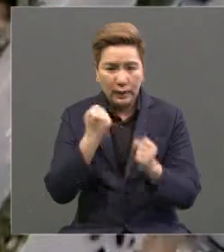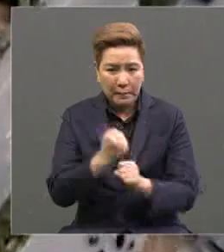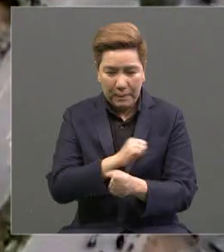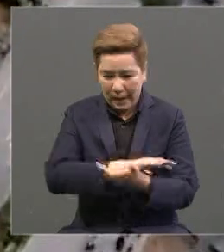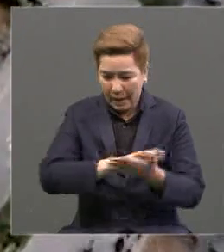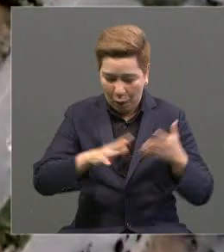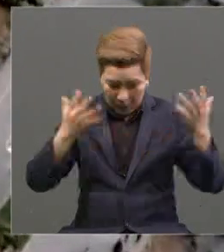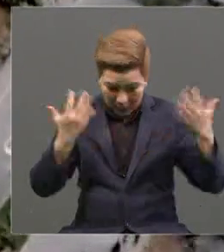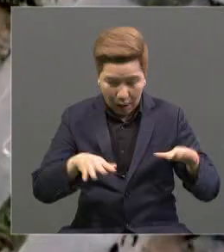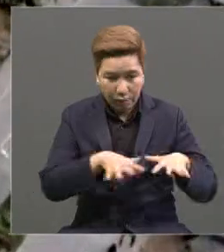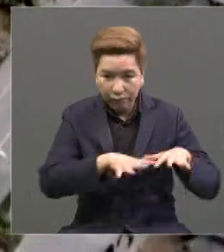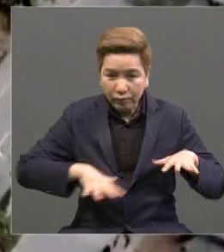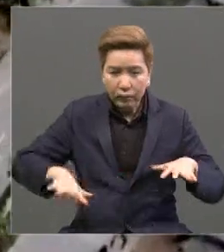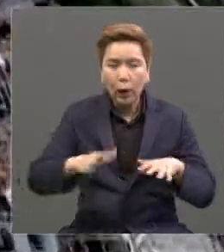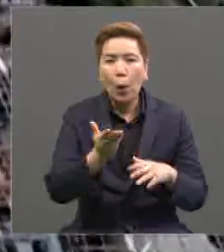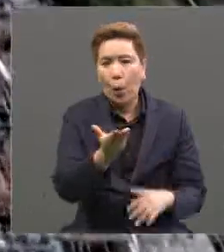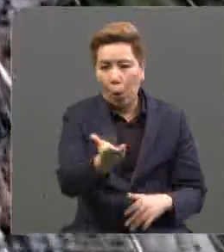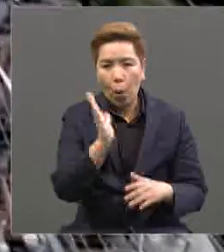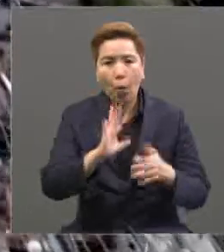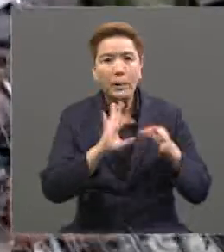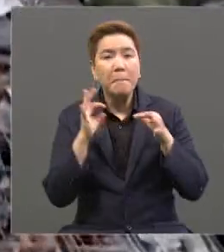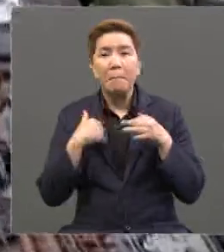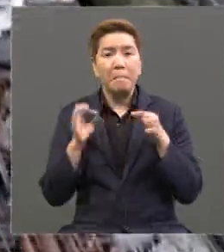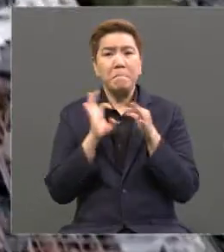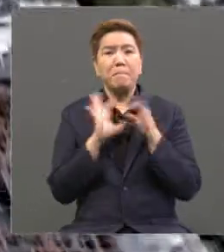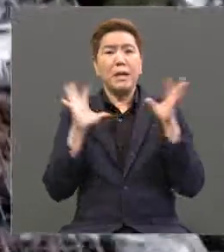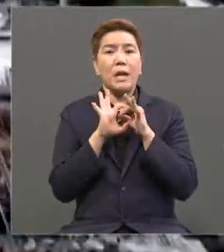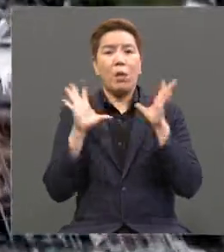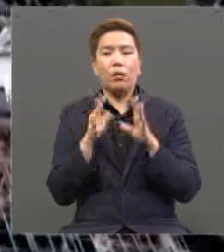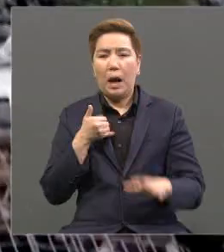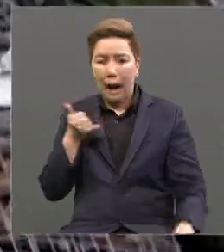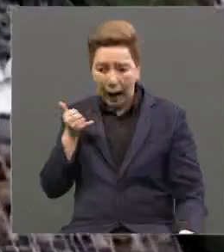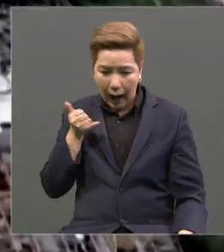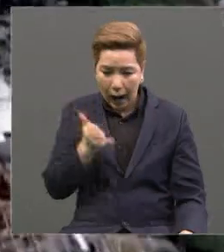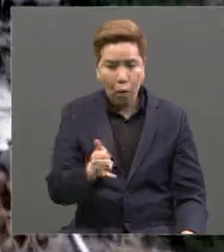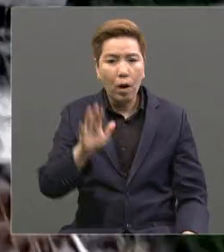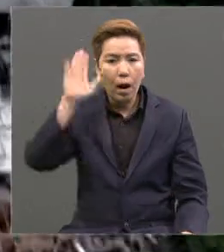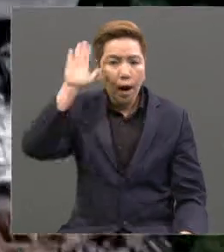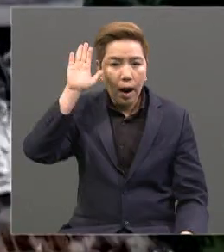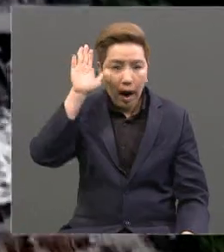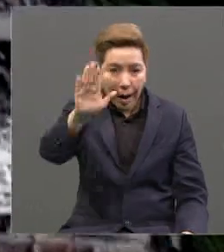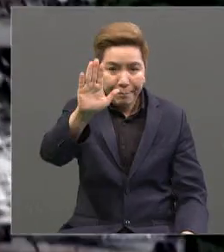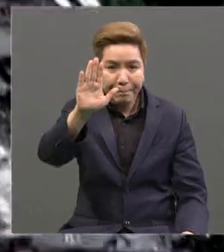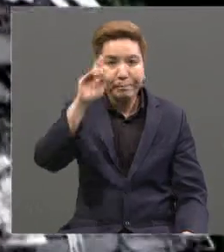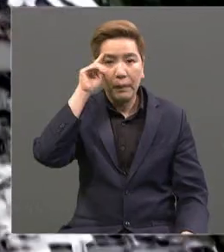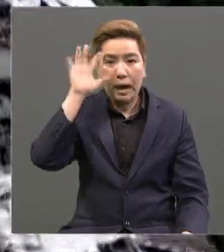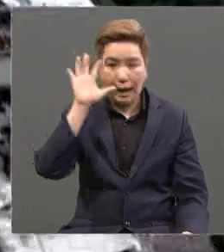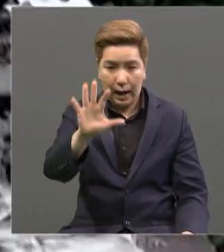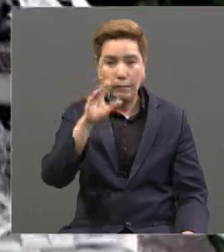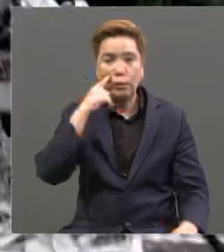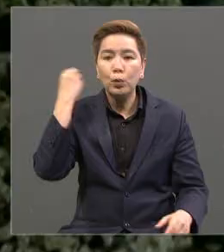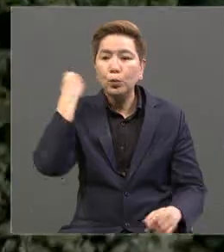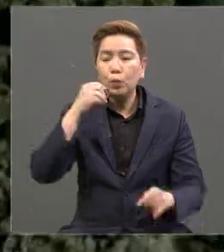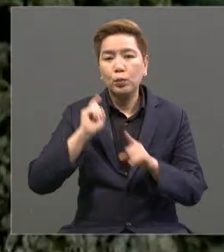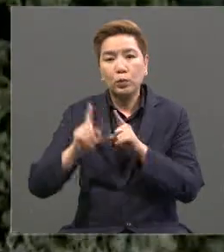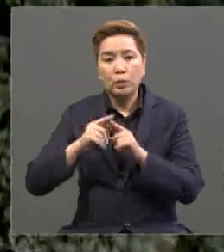านการณ์จะคลี่คลายนะคะก็ขอความร่วมมือบุคคลที่ไม่เกี่ยวข้องเนี่ยงดเว้นการเดินทางเข้าไปในพื้นที่ประสบภัยในทุก